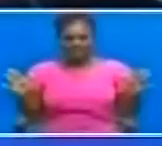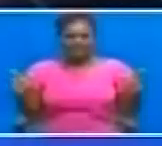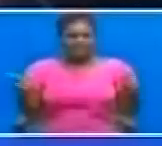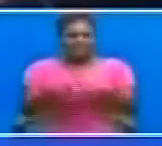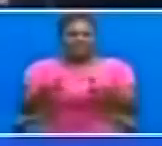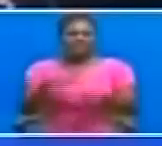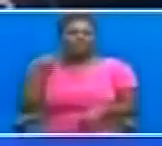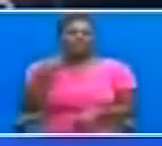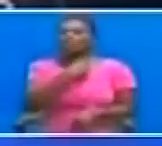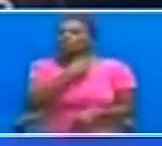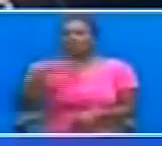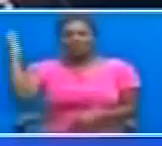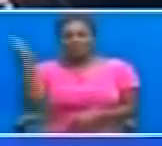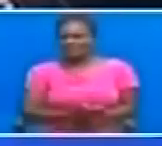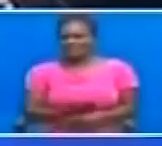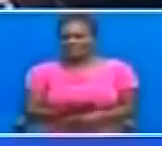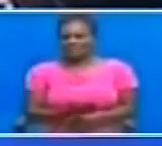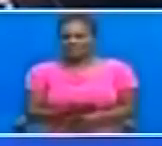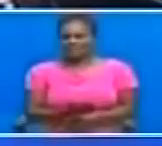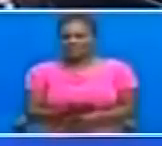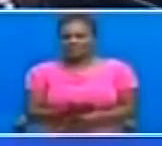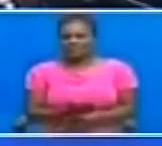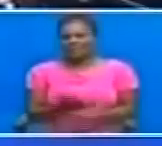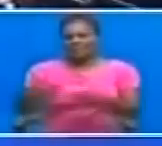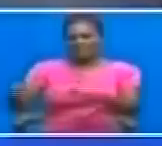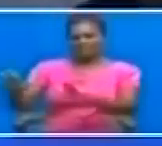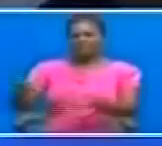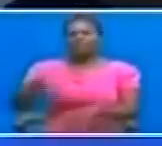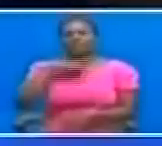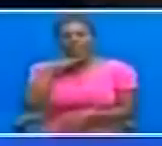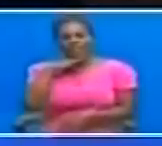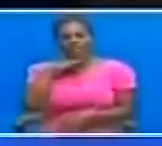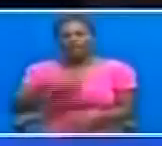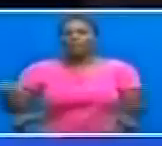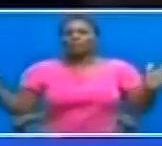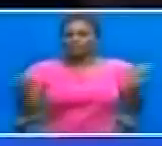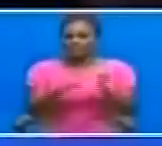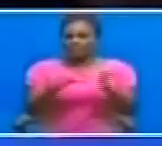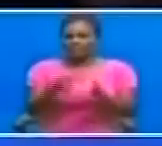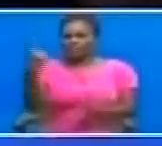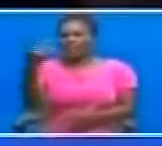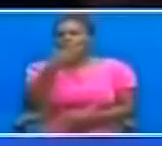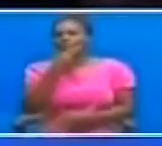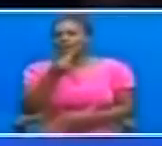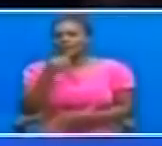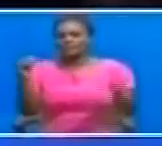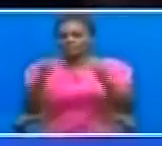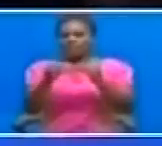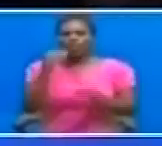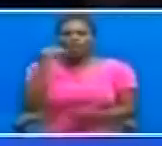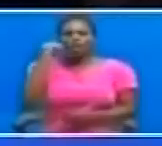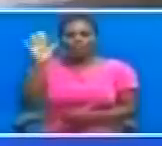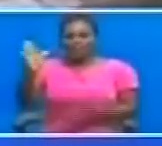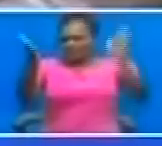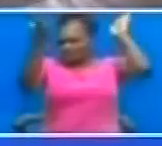katwa mpaka na shingo, na akawachwa holela holela. Ni masaibu yaliyompata Enoch Jamenya nyumbani kwake